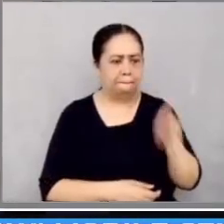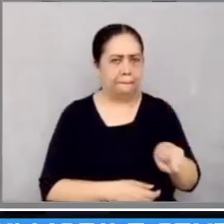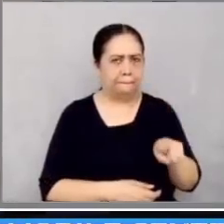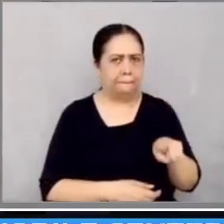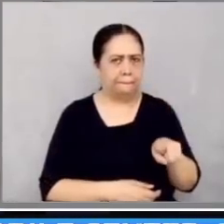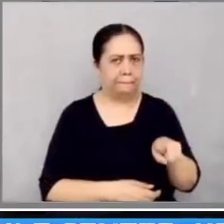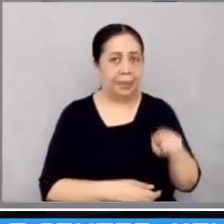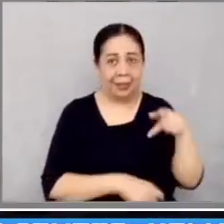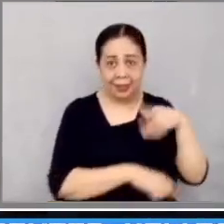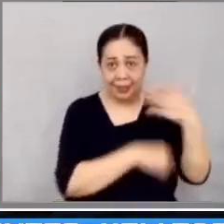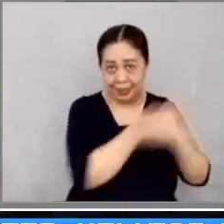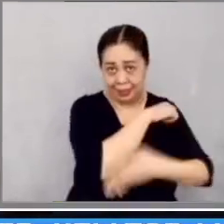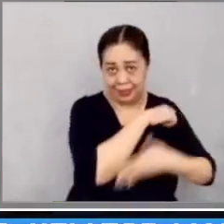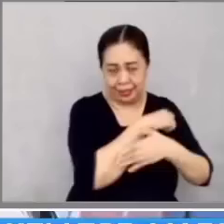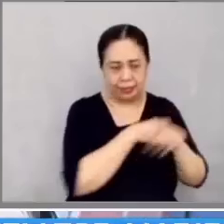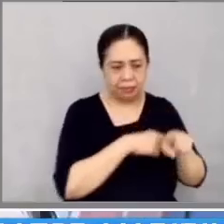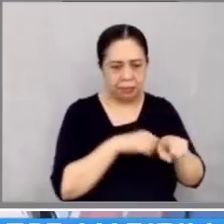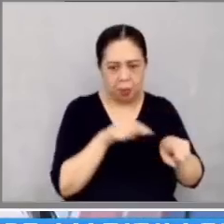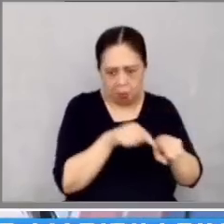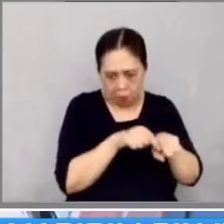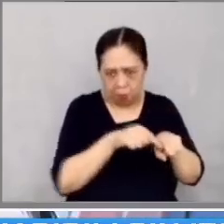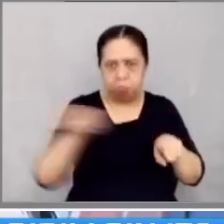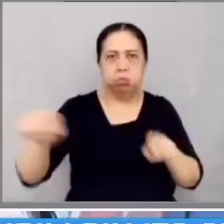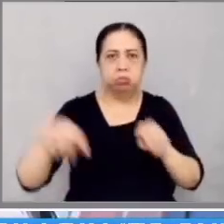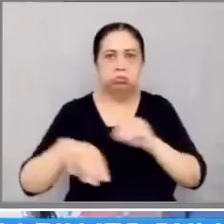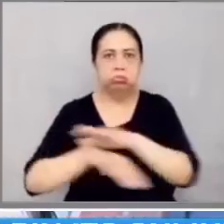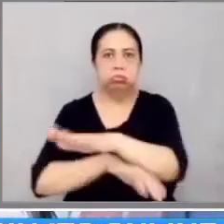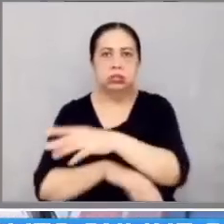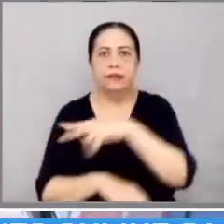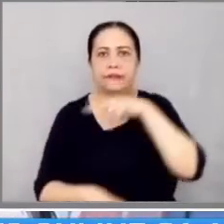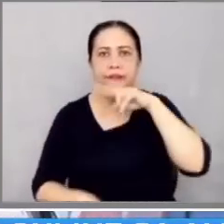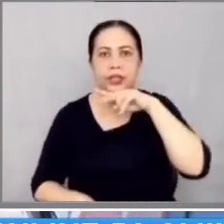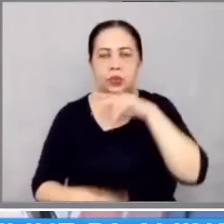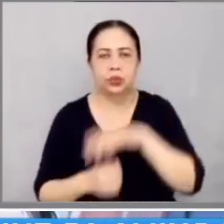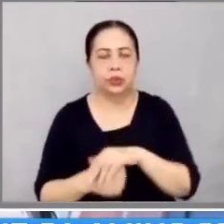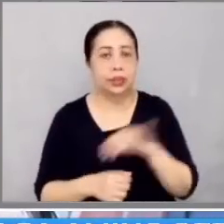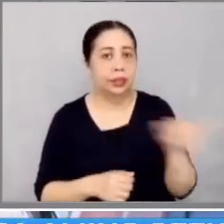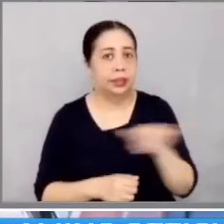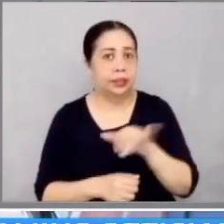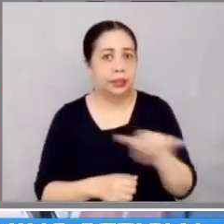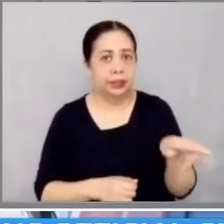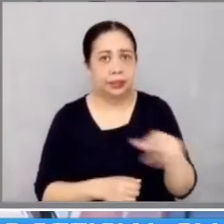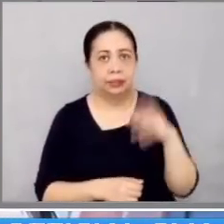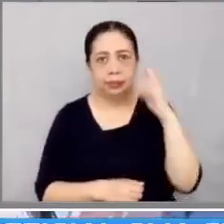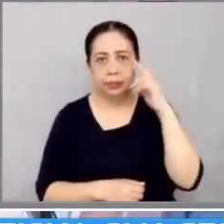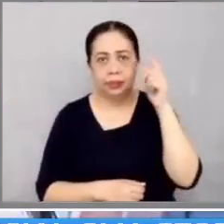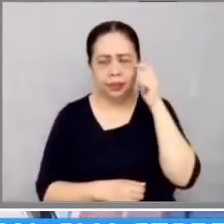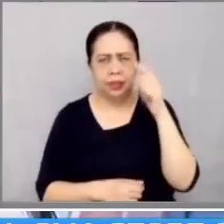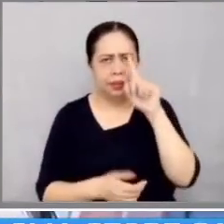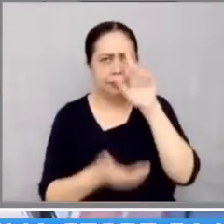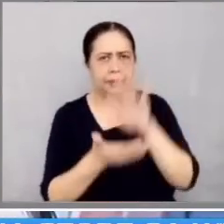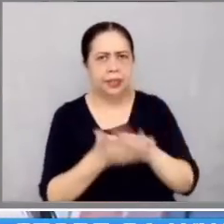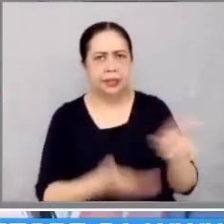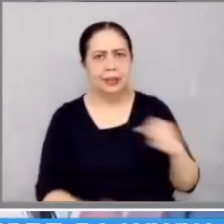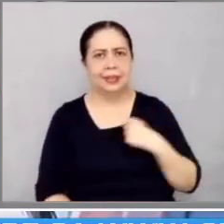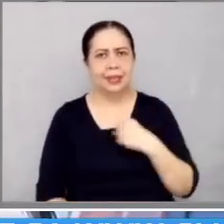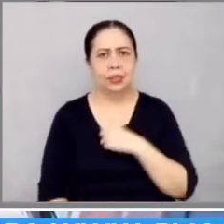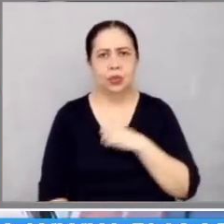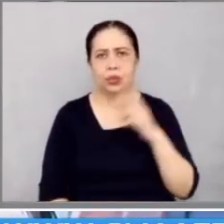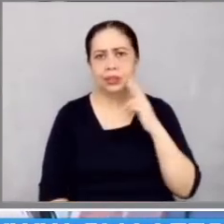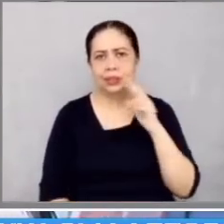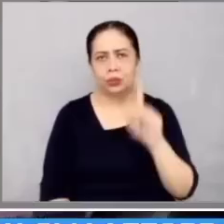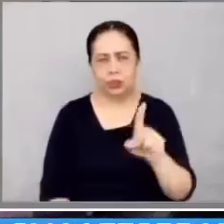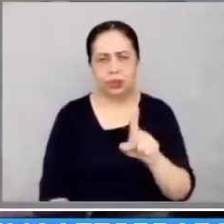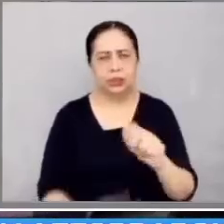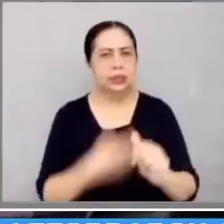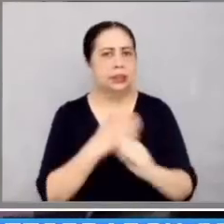country para ma-activate yung virus. Gaya ni Tulfo, naniniwala rin daw si Senadora Risa Ontiveros na banta sa